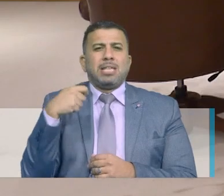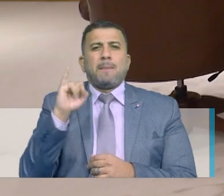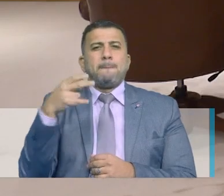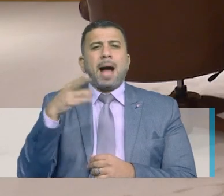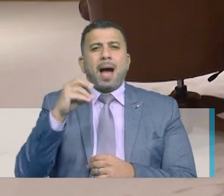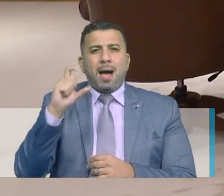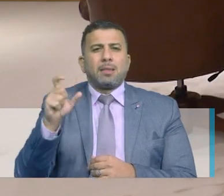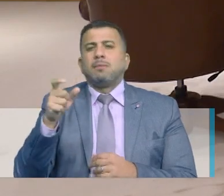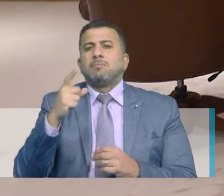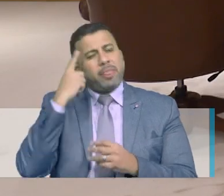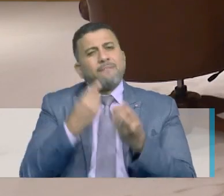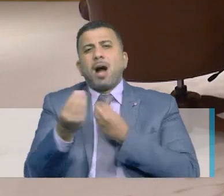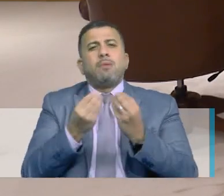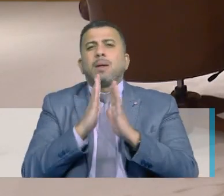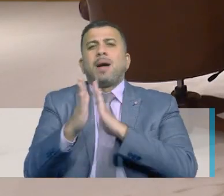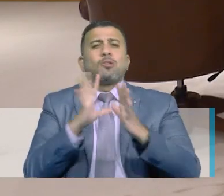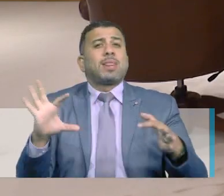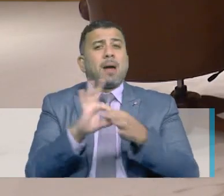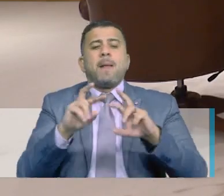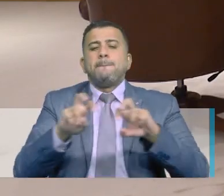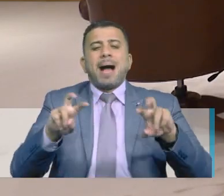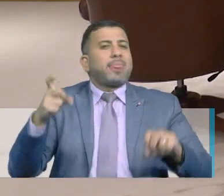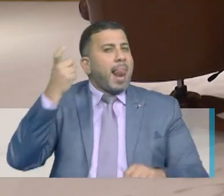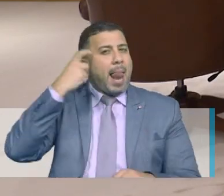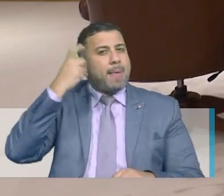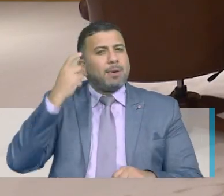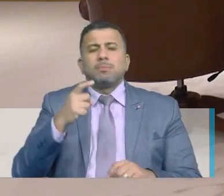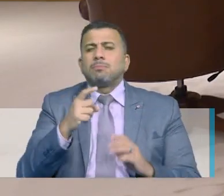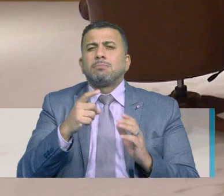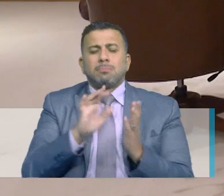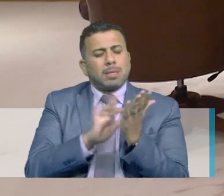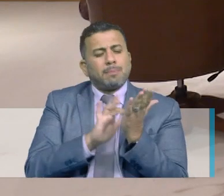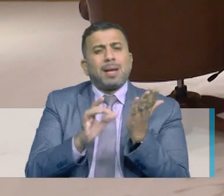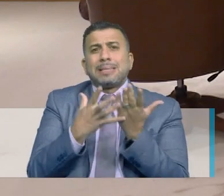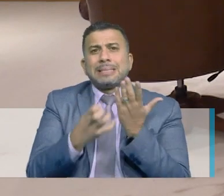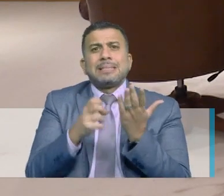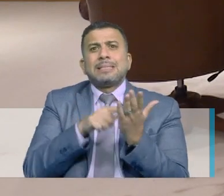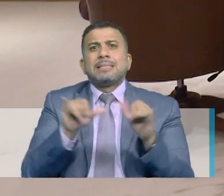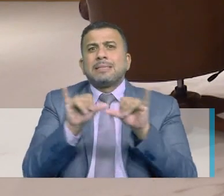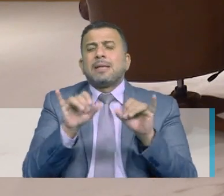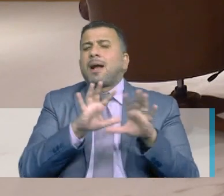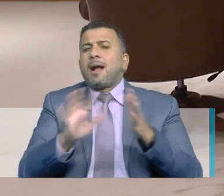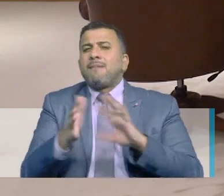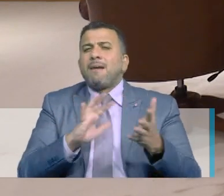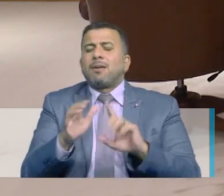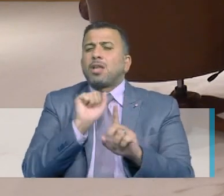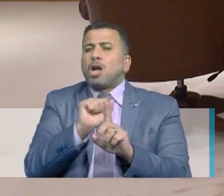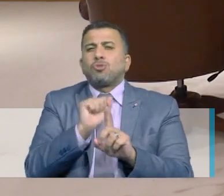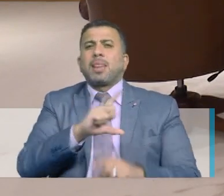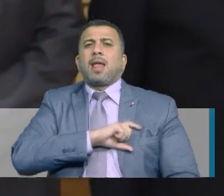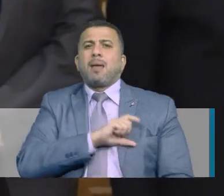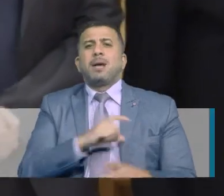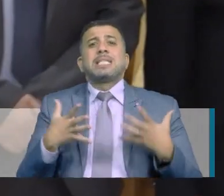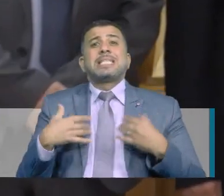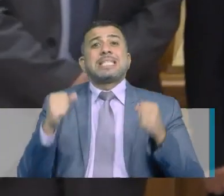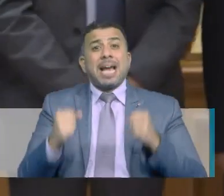وتنص المذكره على تبادل التعاون في البحث العلمي وتطبيقات الذكاء الاصطناعي في مختلف الميادين والتخصصات